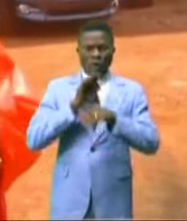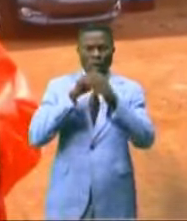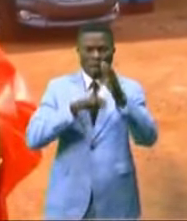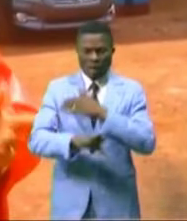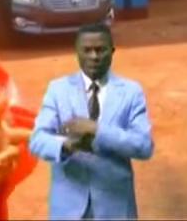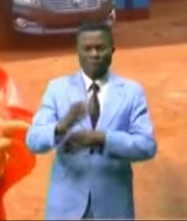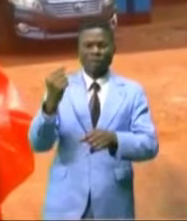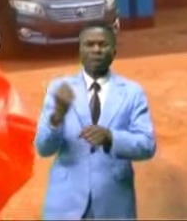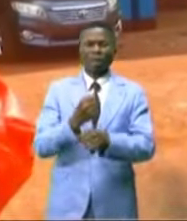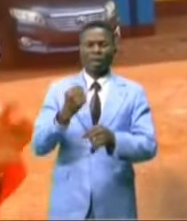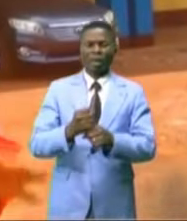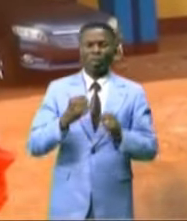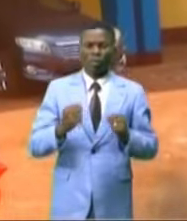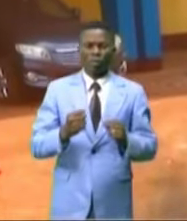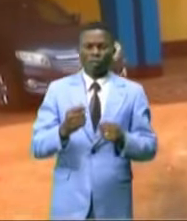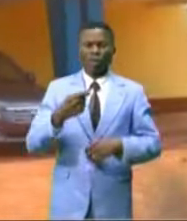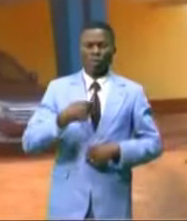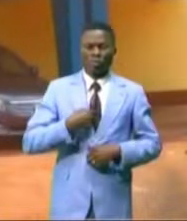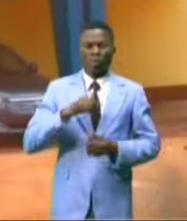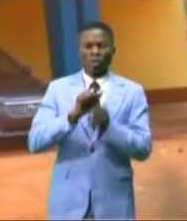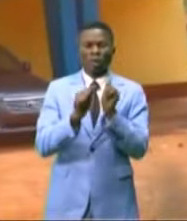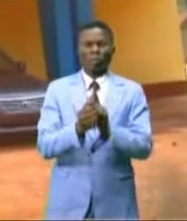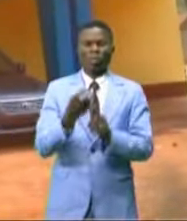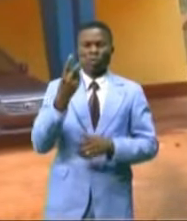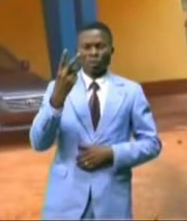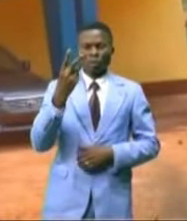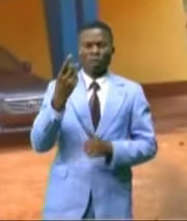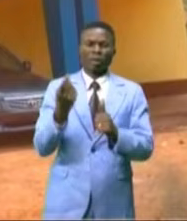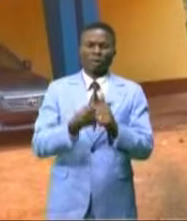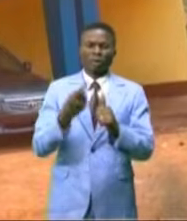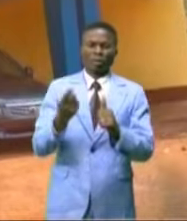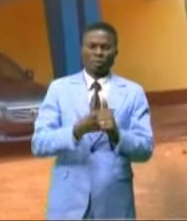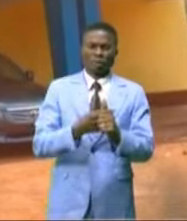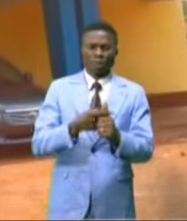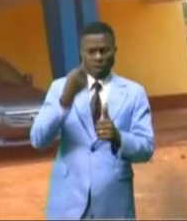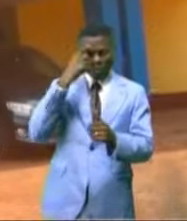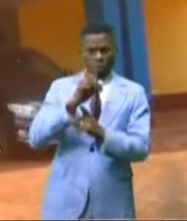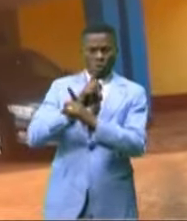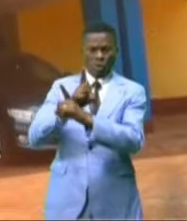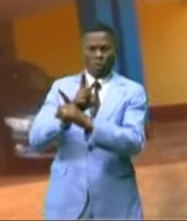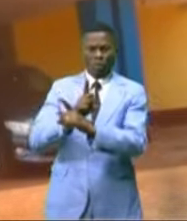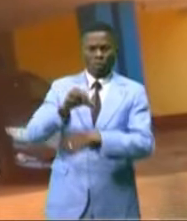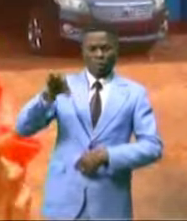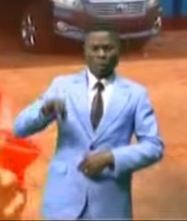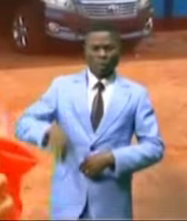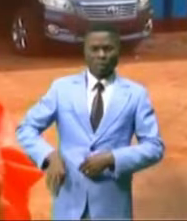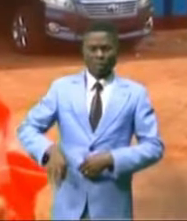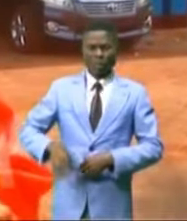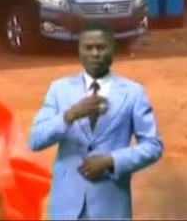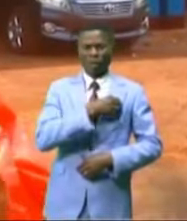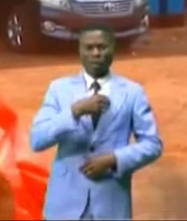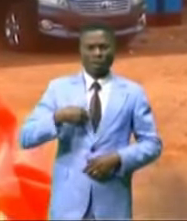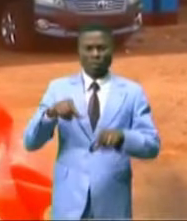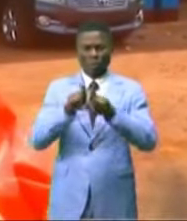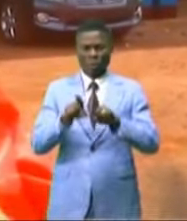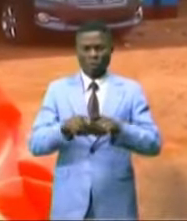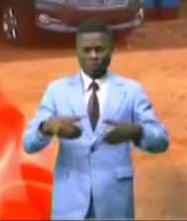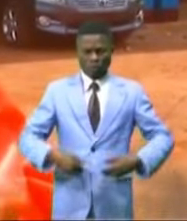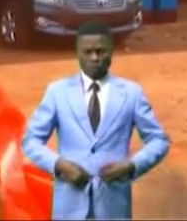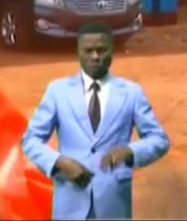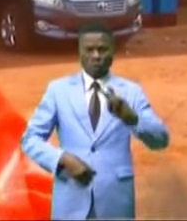active j'ai raison prime pour défendre l'intérêt de la femme et de la jeunesse